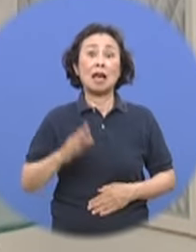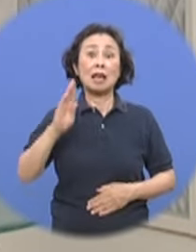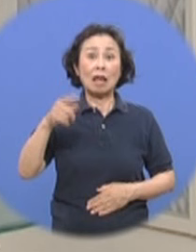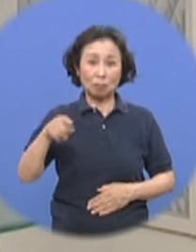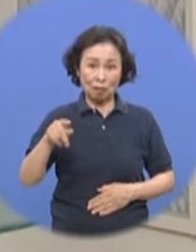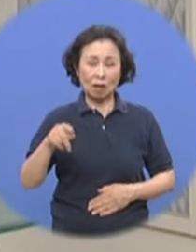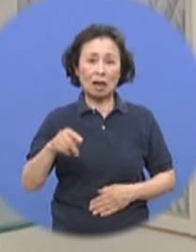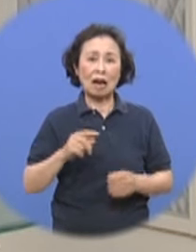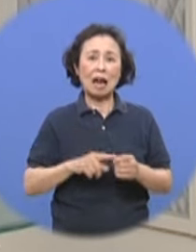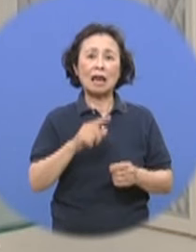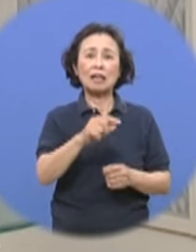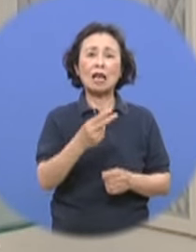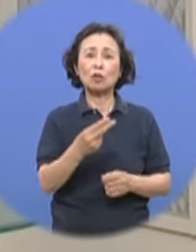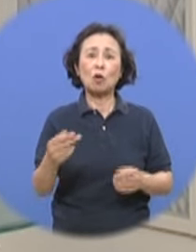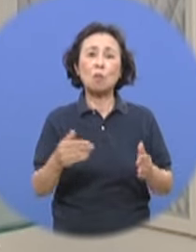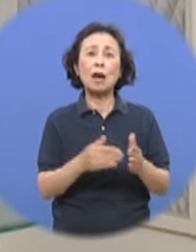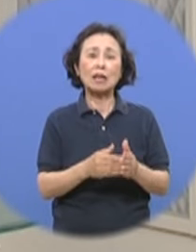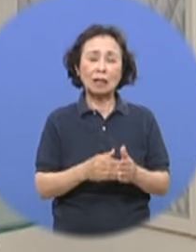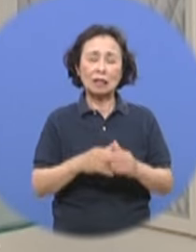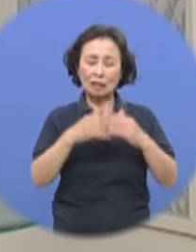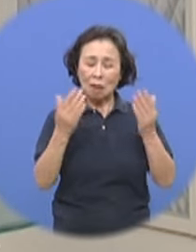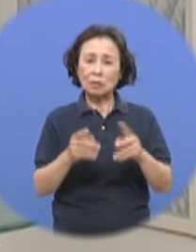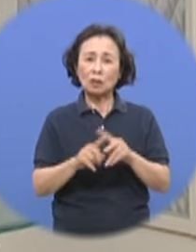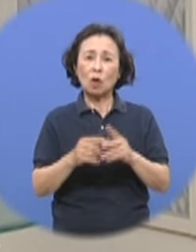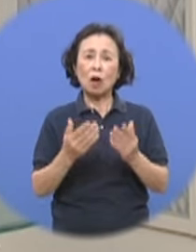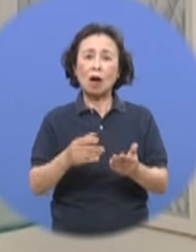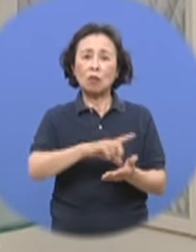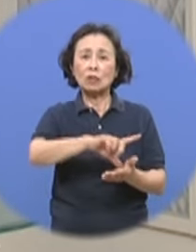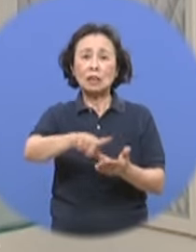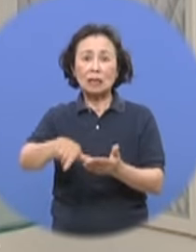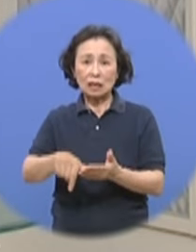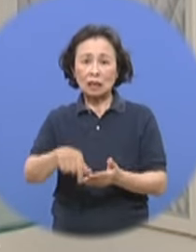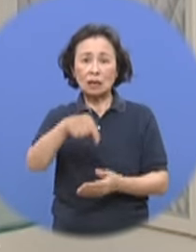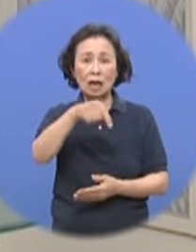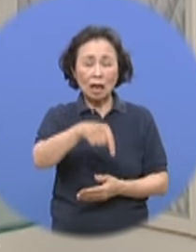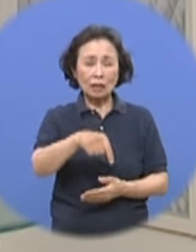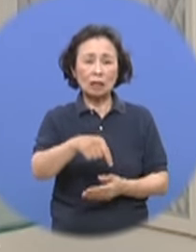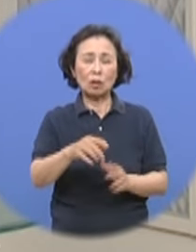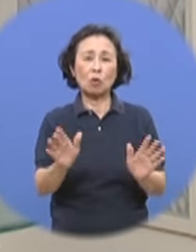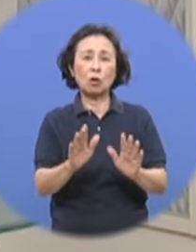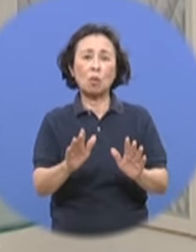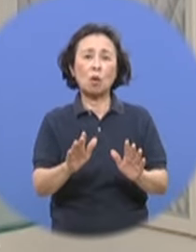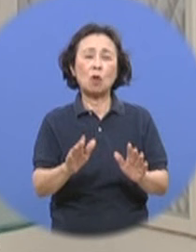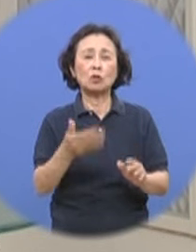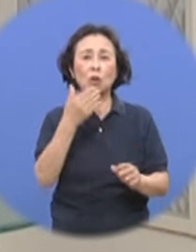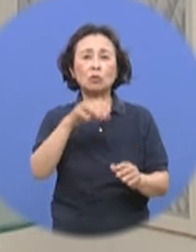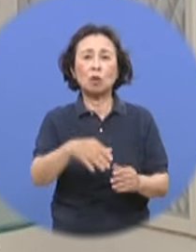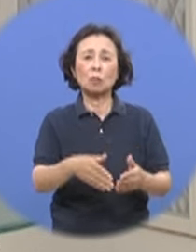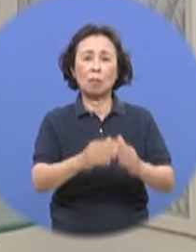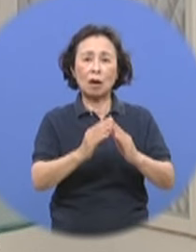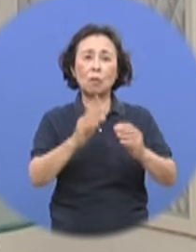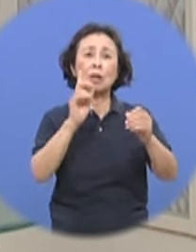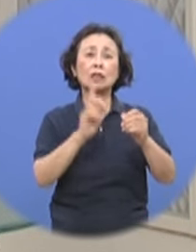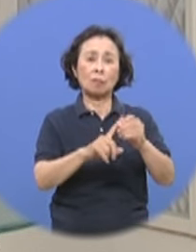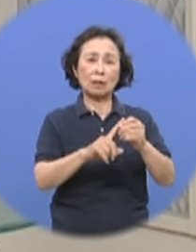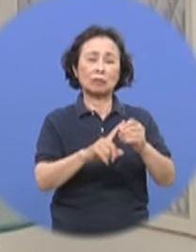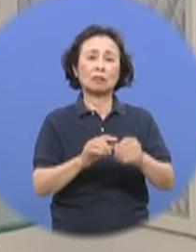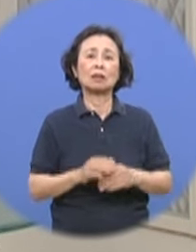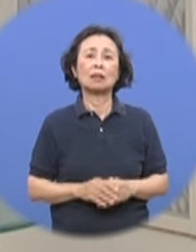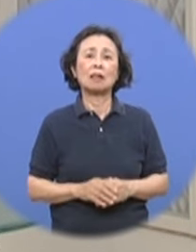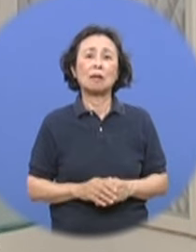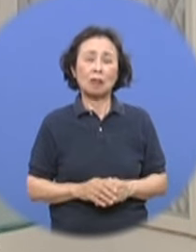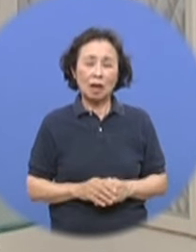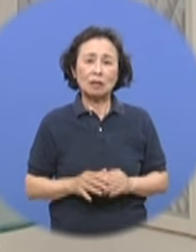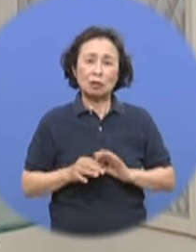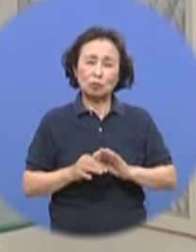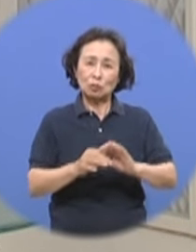に全小学校区への子ども食堂の設置を目指していてこのほど子ども食堂の開設や運営を持